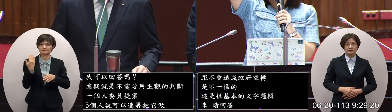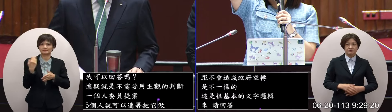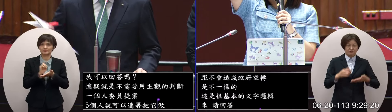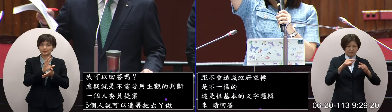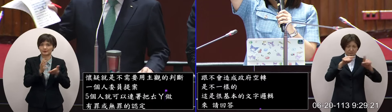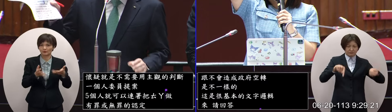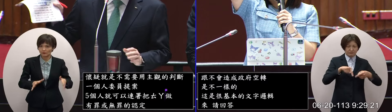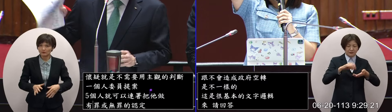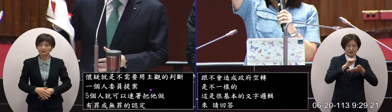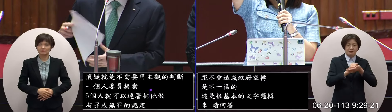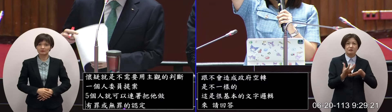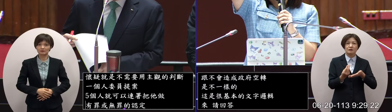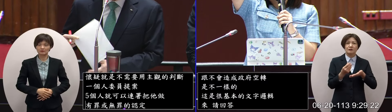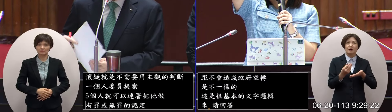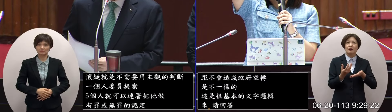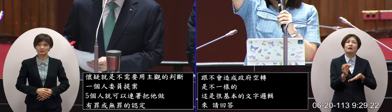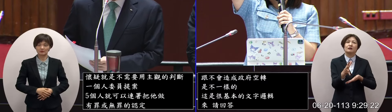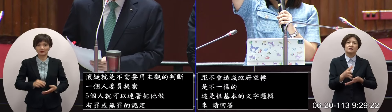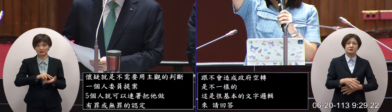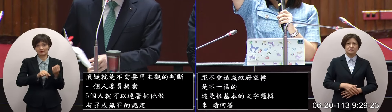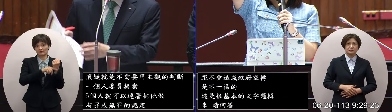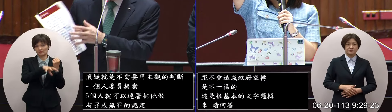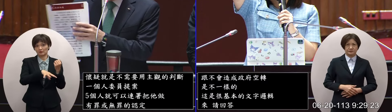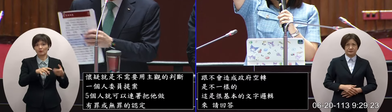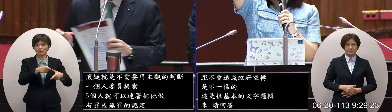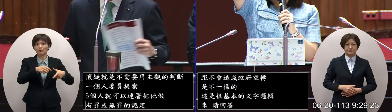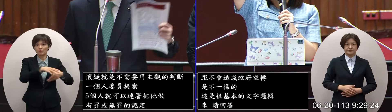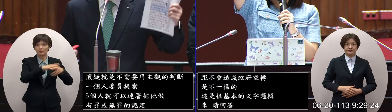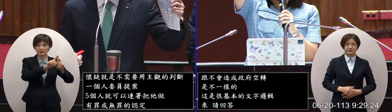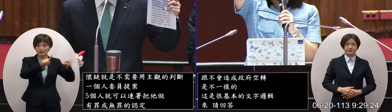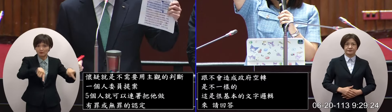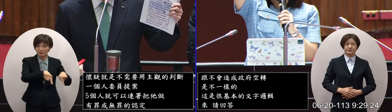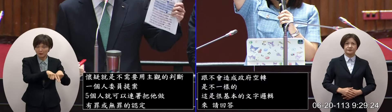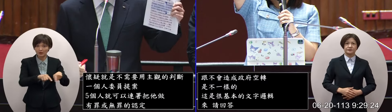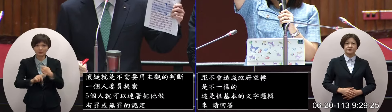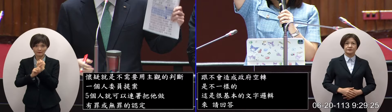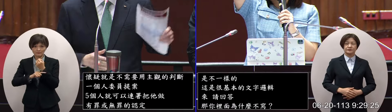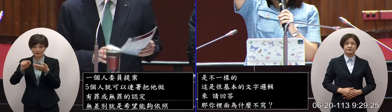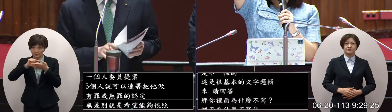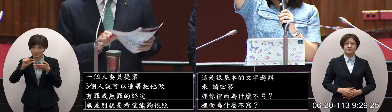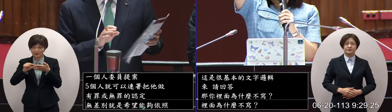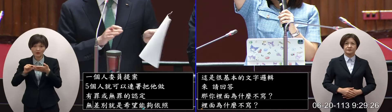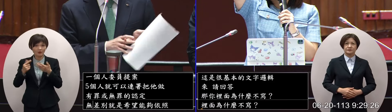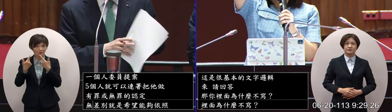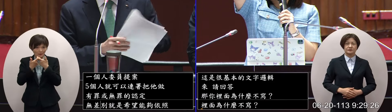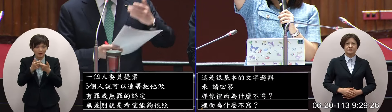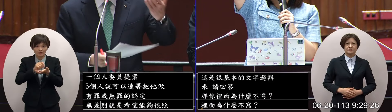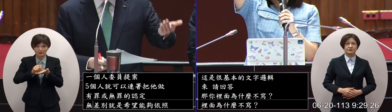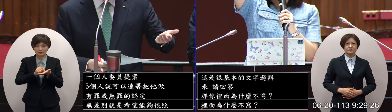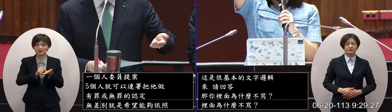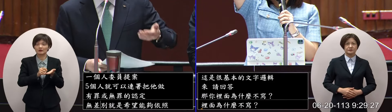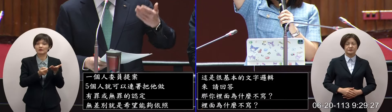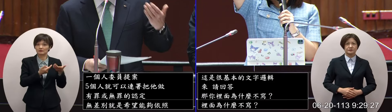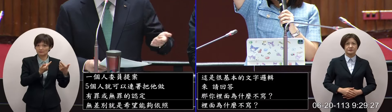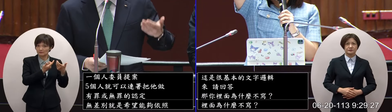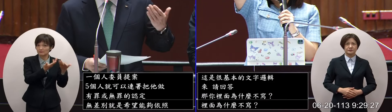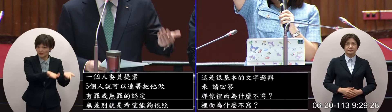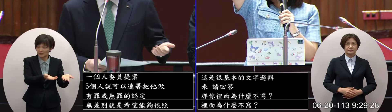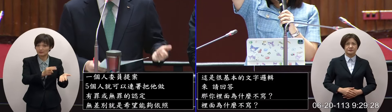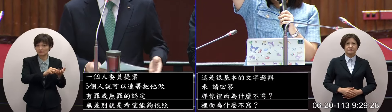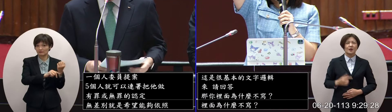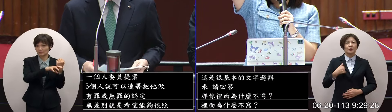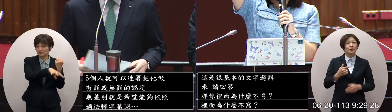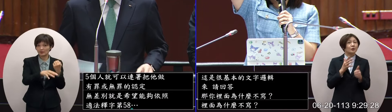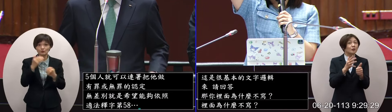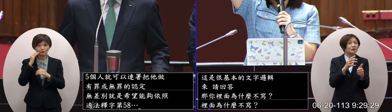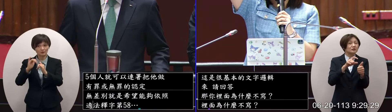写？ 跟大院的公文书依照法律的文字来做，跟民众的诉求，我们用一种法